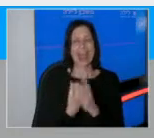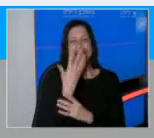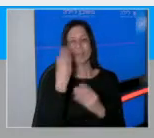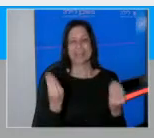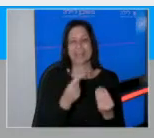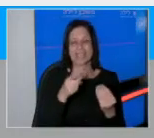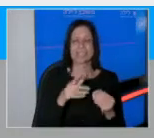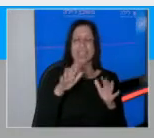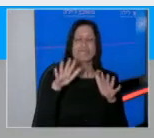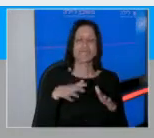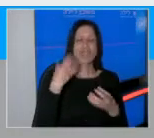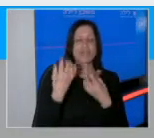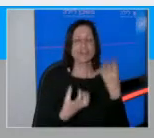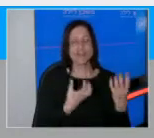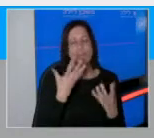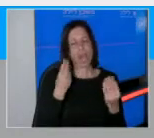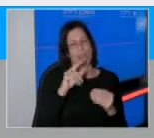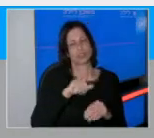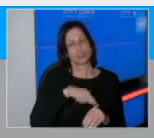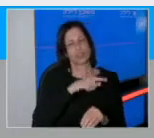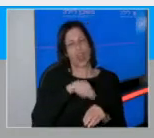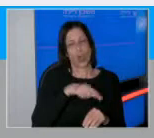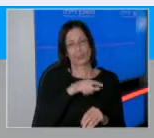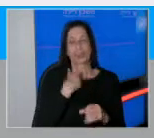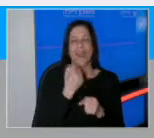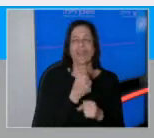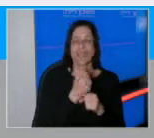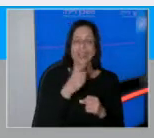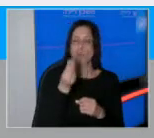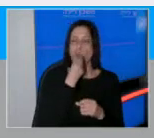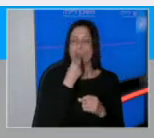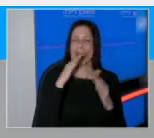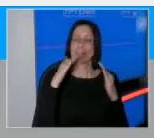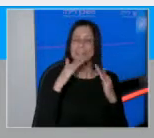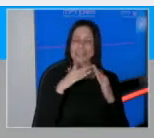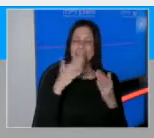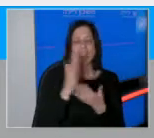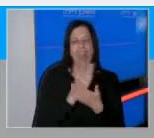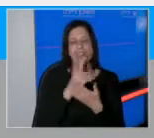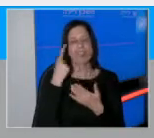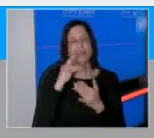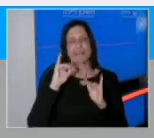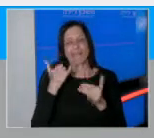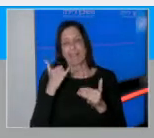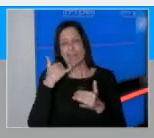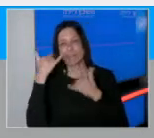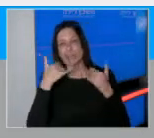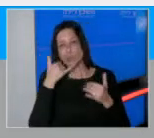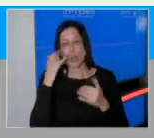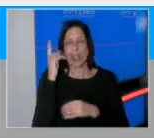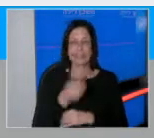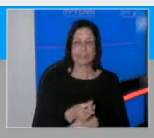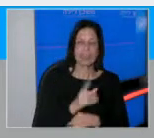זאת אומרת, לשבת, לבשל, זה המון המון שעות, זה עבודה שהוא אוכל ביתי, להכין את זה, ואז לא לדעת אם כן התקשרו להזמין, לא התקשרו